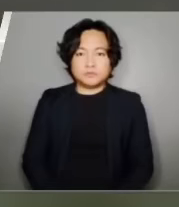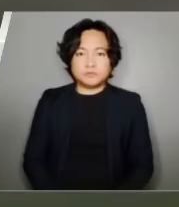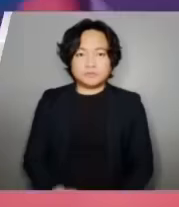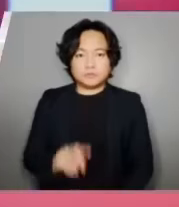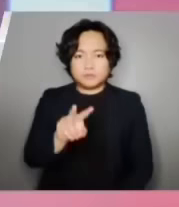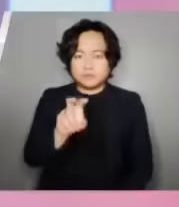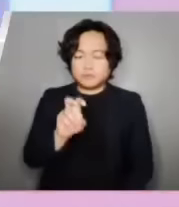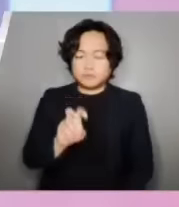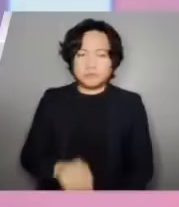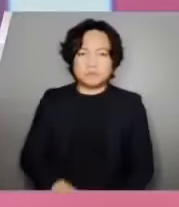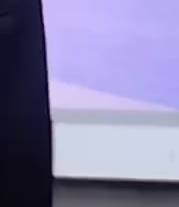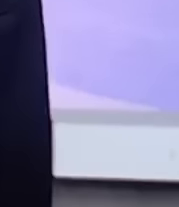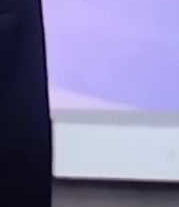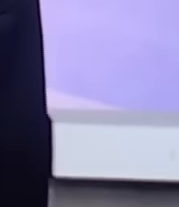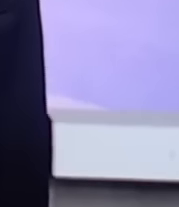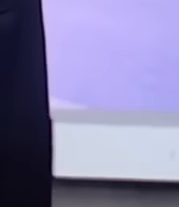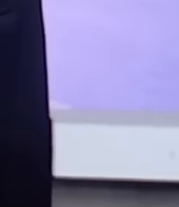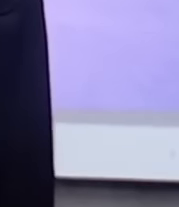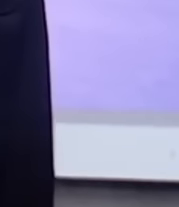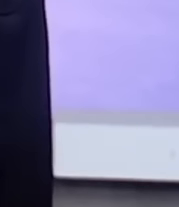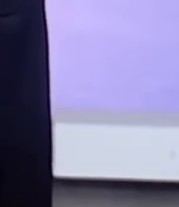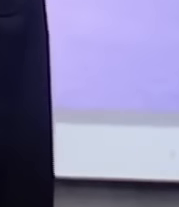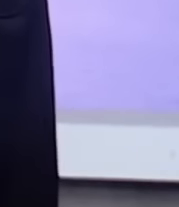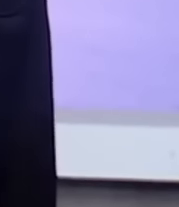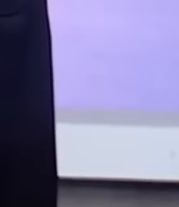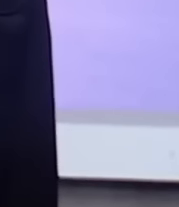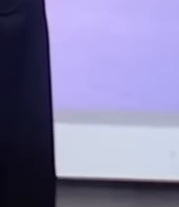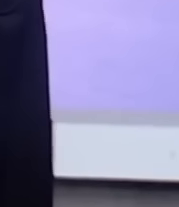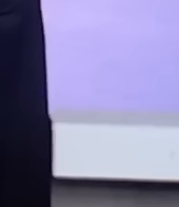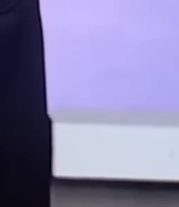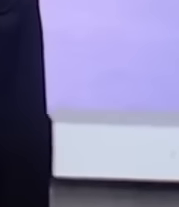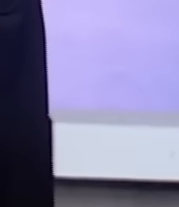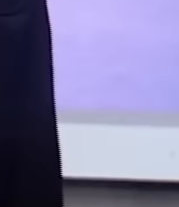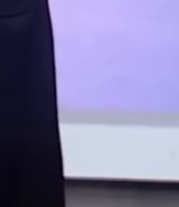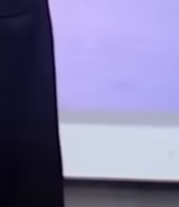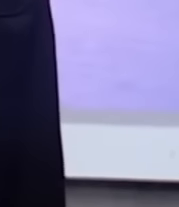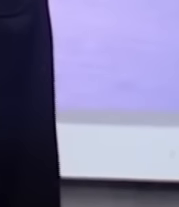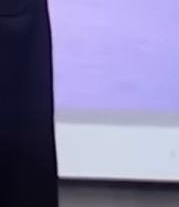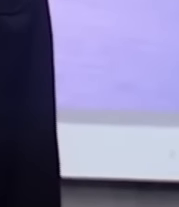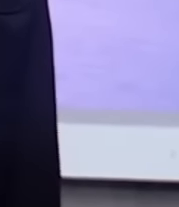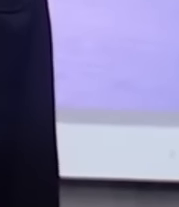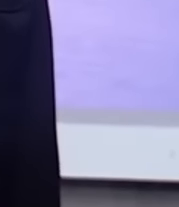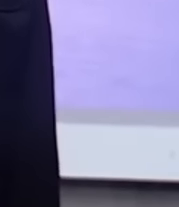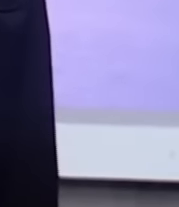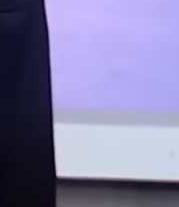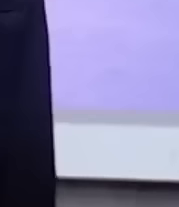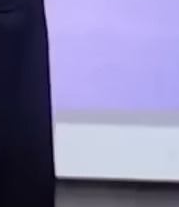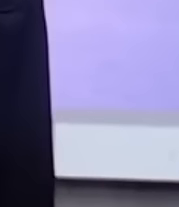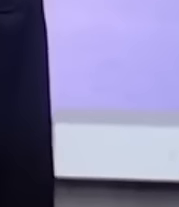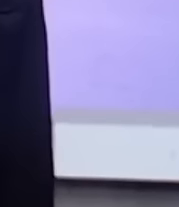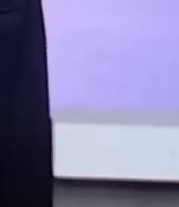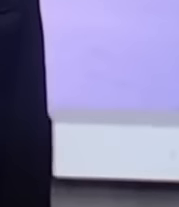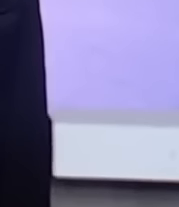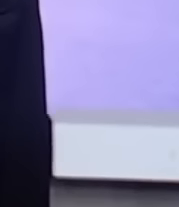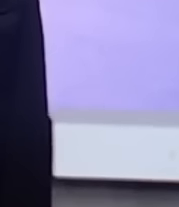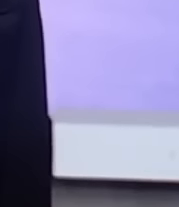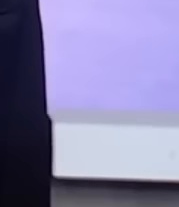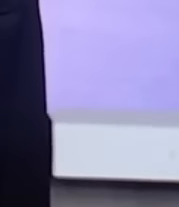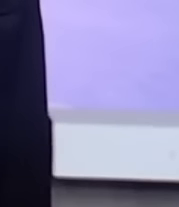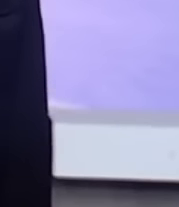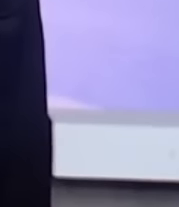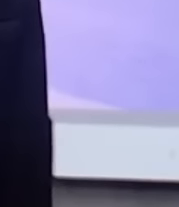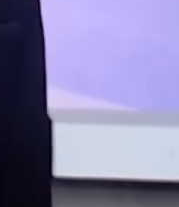inyong saksi. Mga kapuso, sama-sama tayong maging saksi. Mag-subscribe sa GMA Integrated News sa